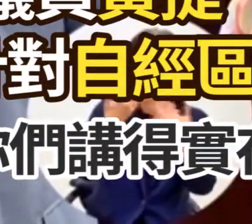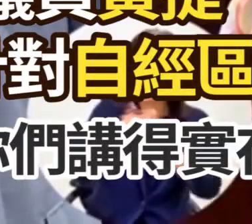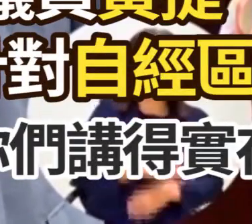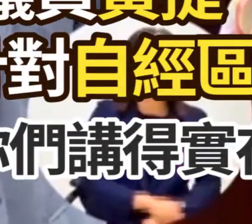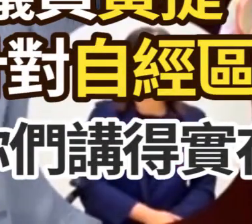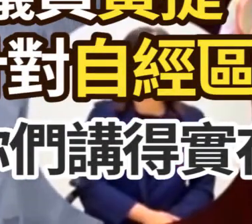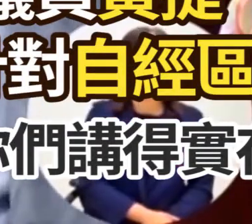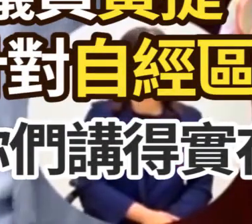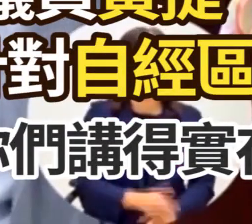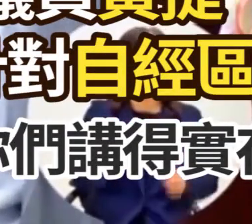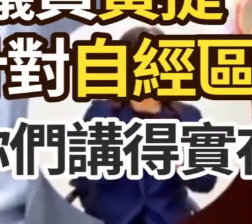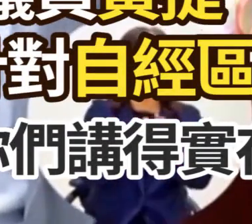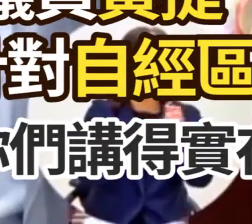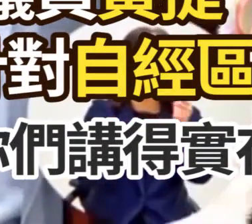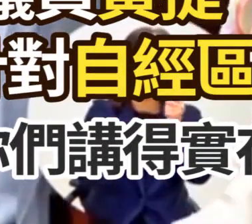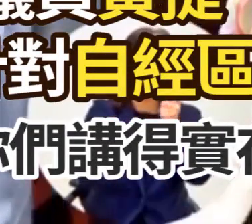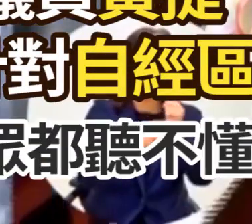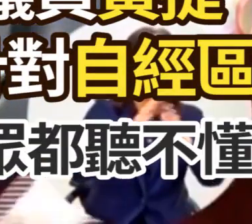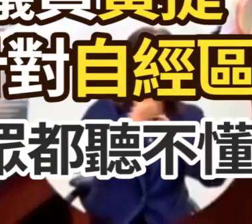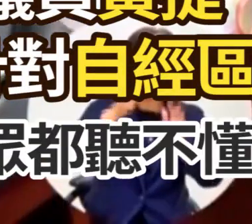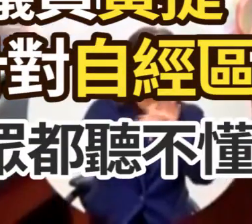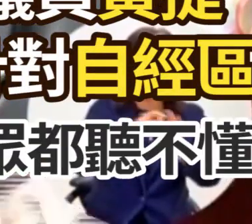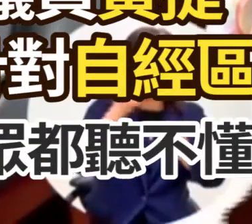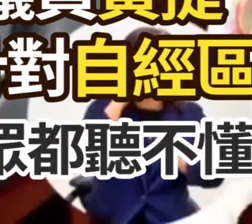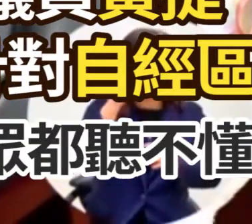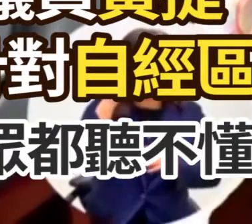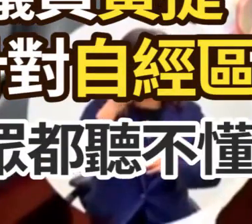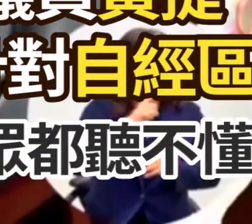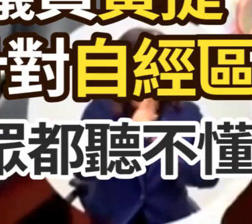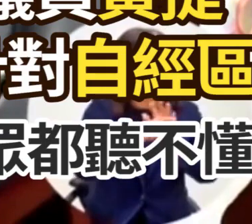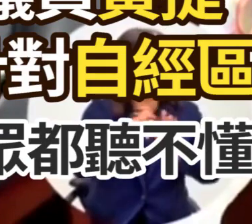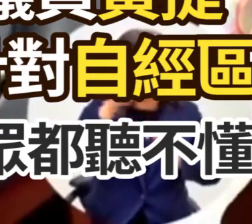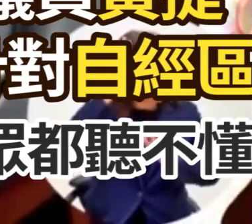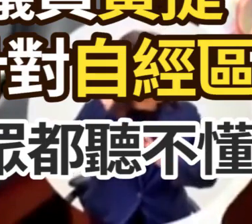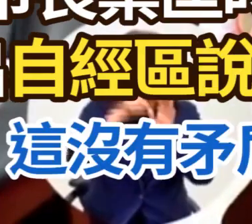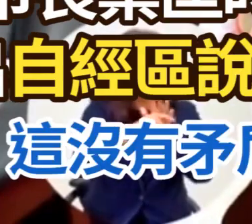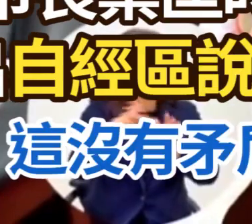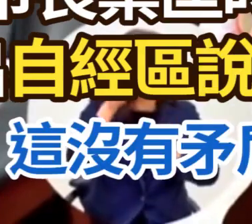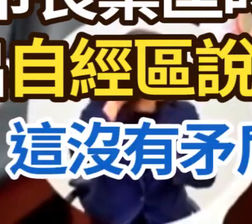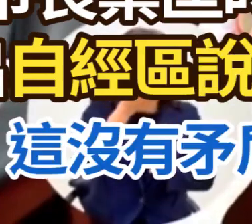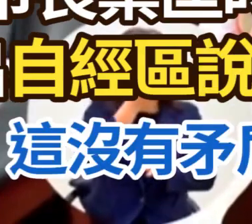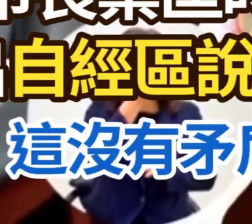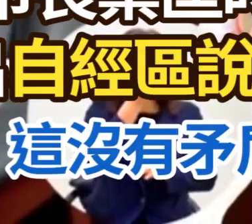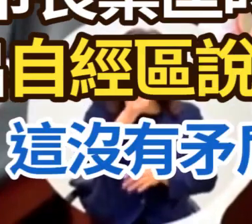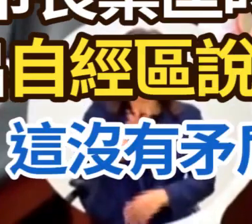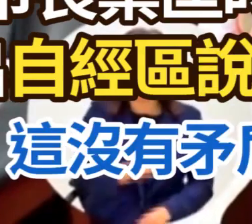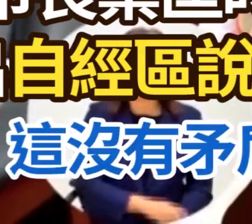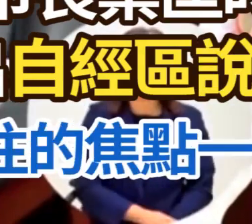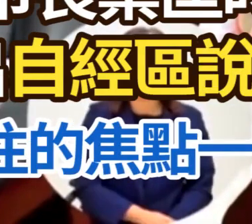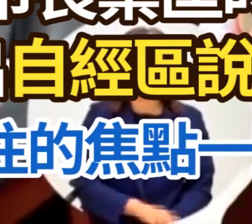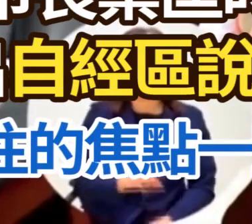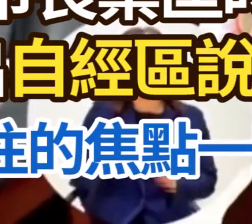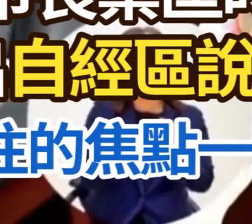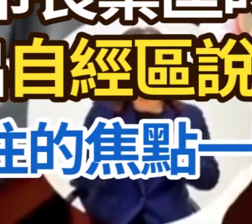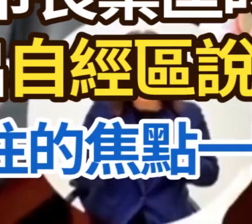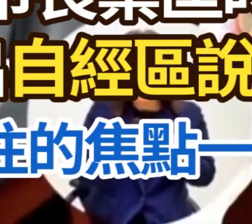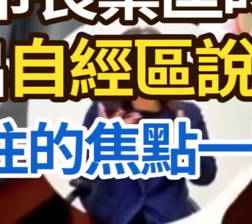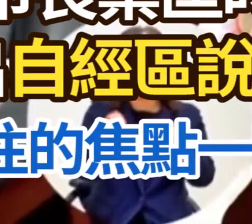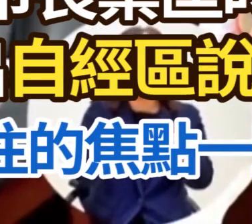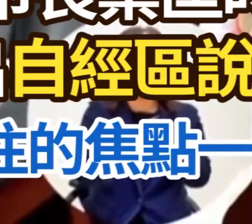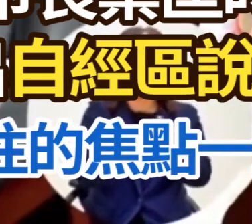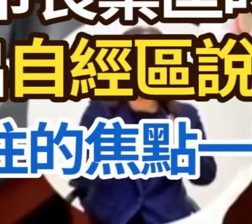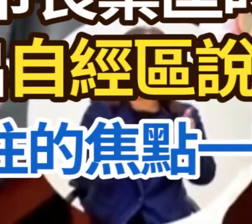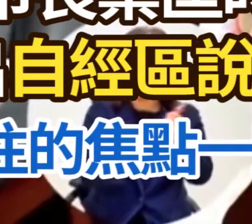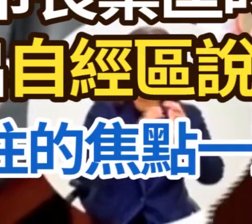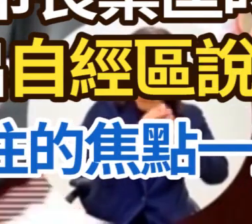好，谢谢副市长，你们讲的实在是太抽象了，民众都听不懂。 花议员，这没有矛盾啊，因为似乎你所